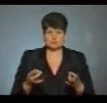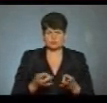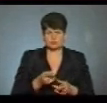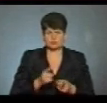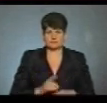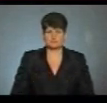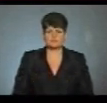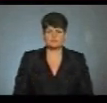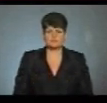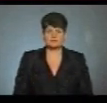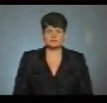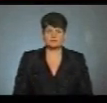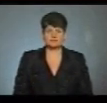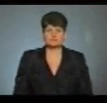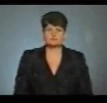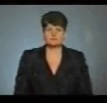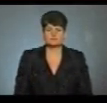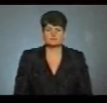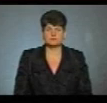потребують.